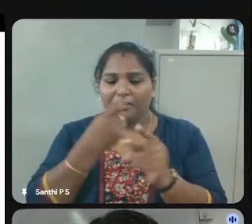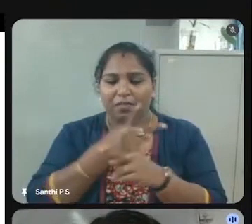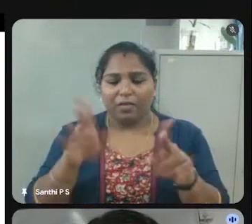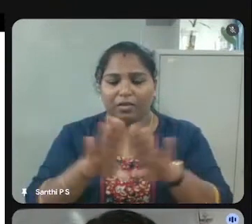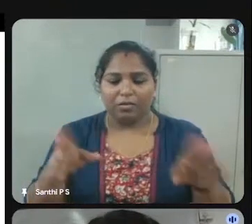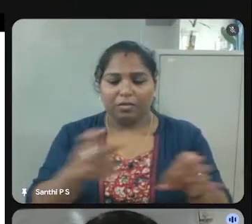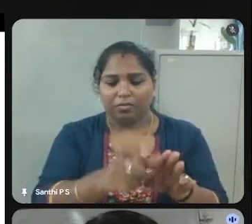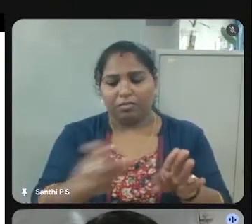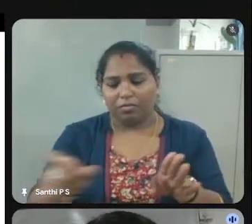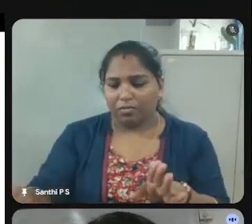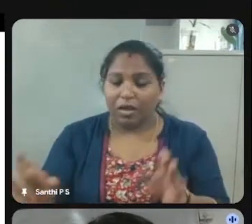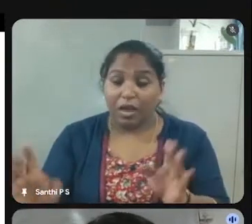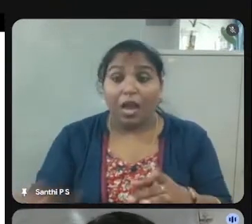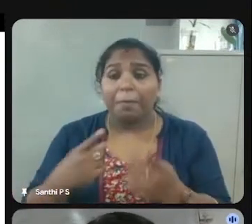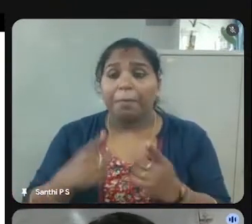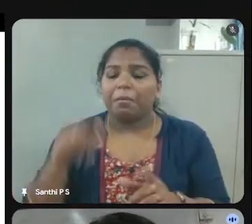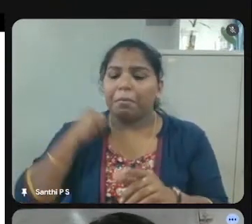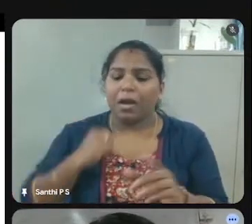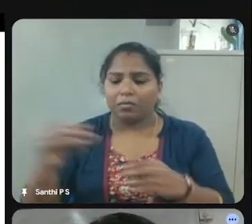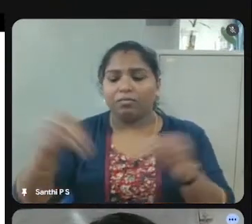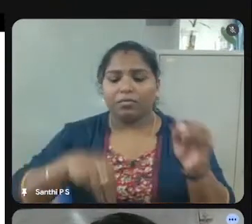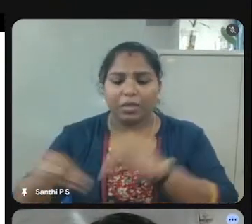പുള്ളി തനിയെ ചെയ്തോളാന്ന് പറഞ്ഞിട്ട് അങ്ങനെ ചെയ്യുന്നതാണ്.